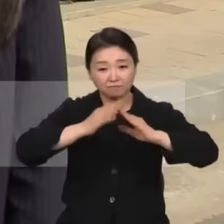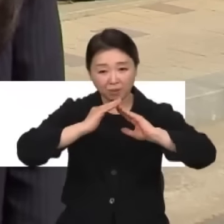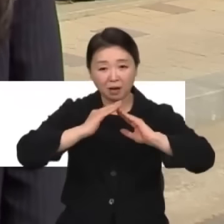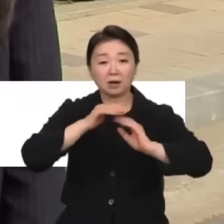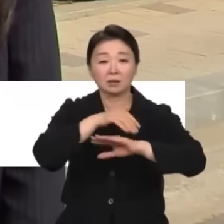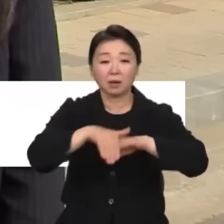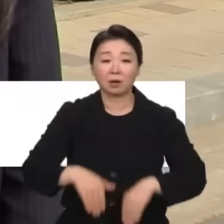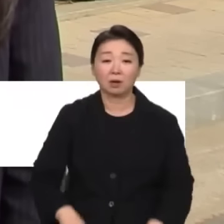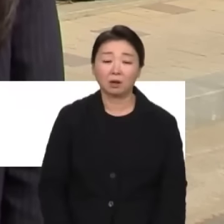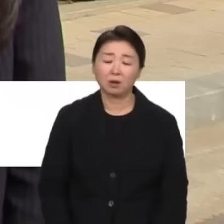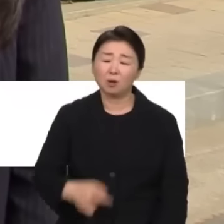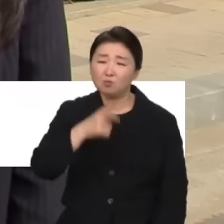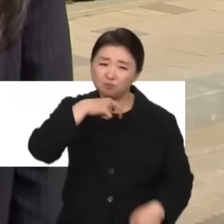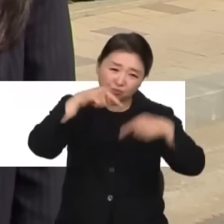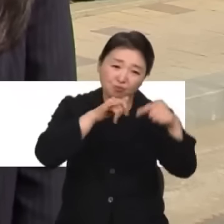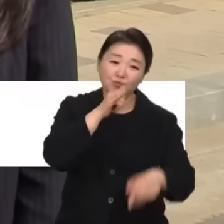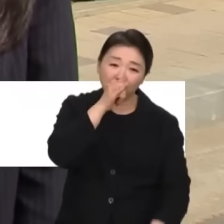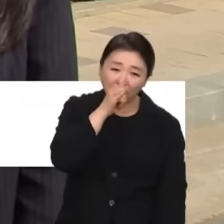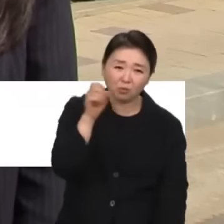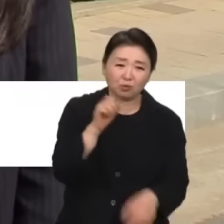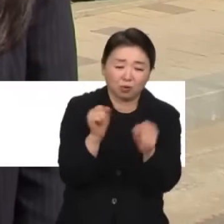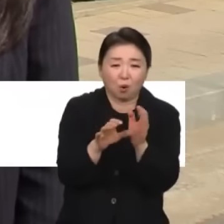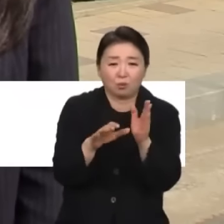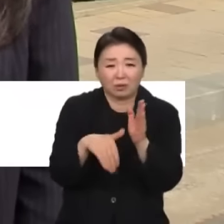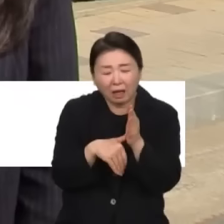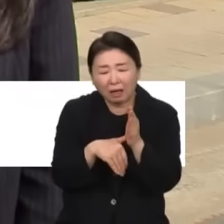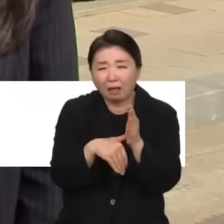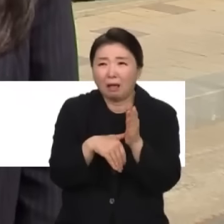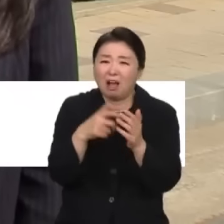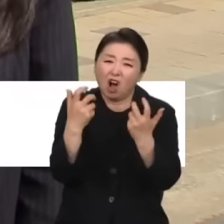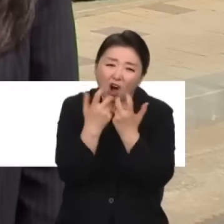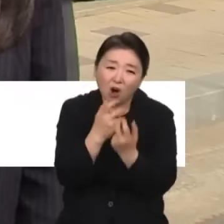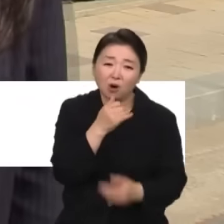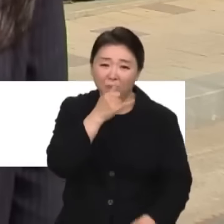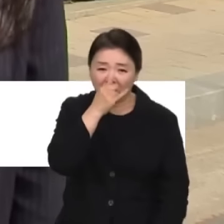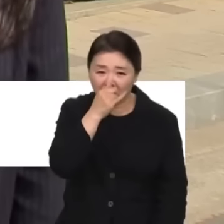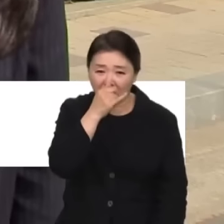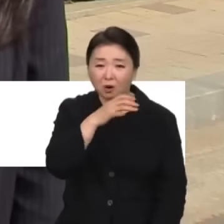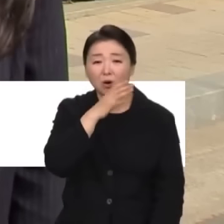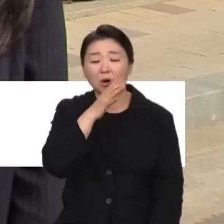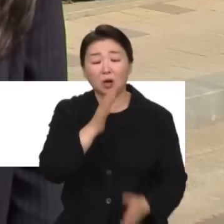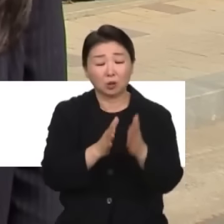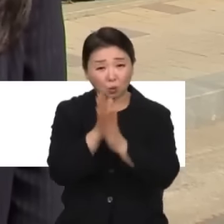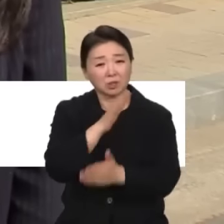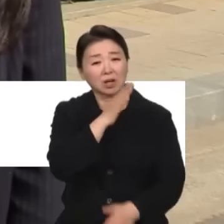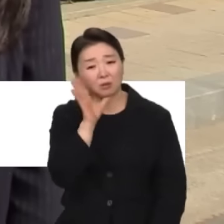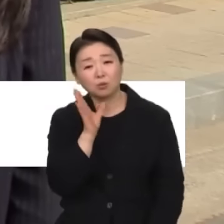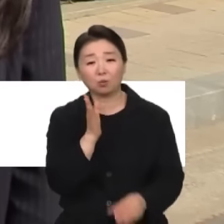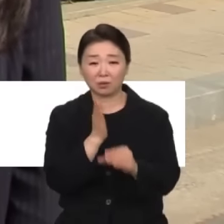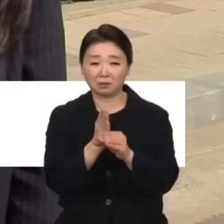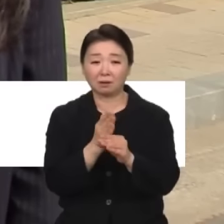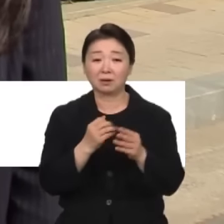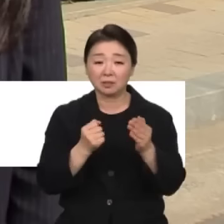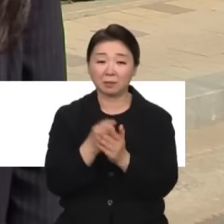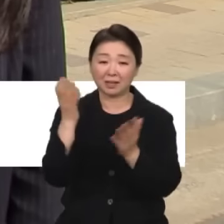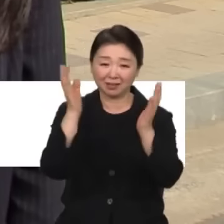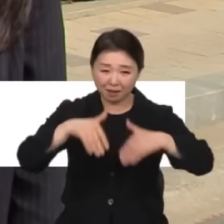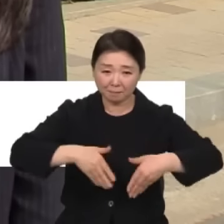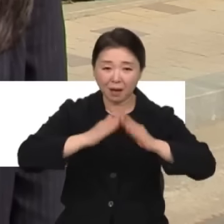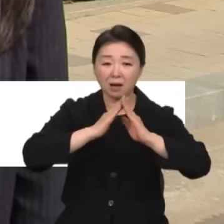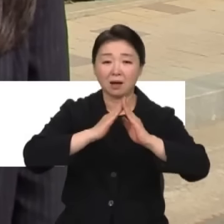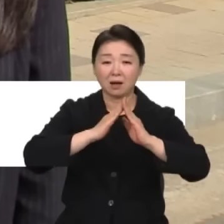누수라는 문제도 있고 특히 겨울에는 좀 별로라든지 도시가 이제 늙어가고 있다 보니까